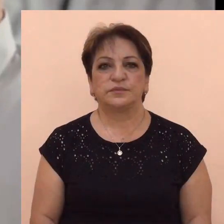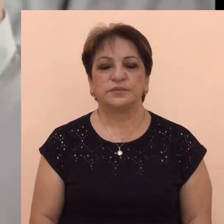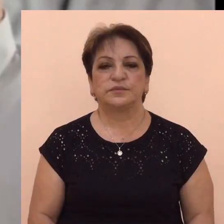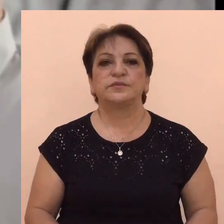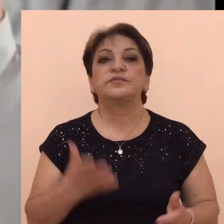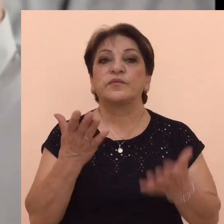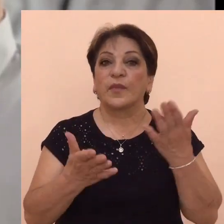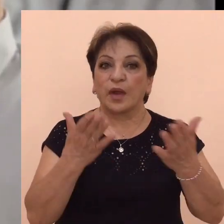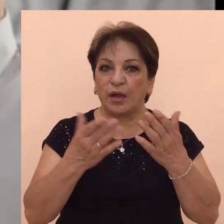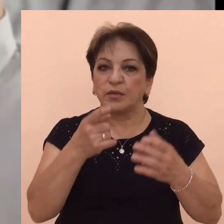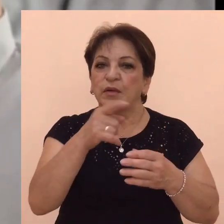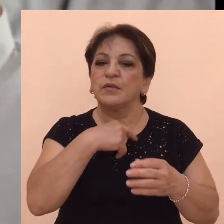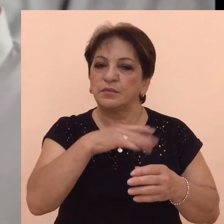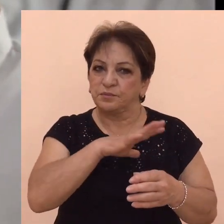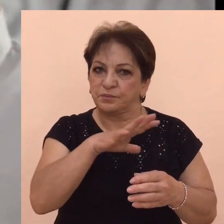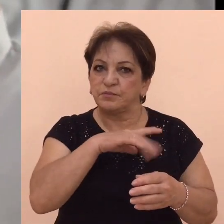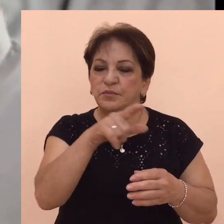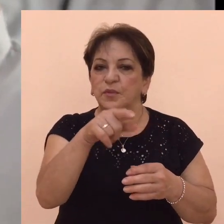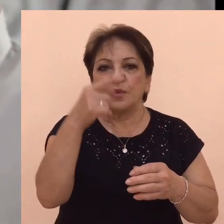Մեորոշակի